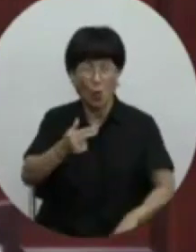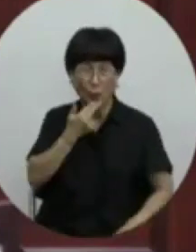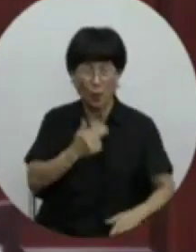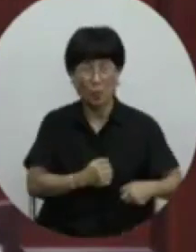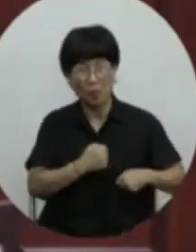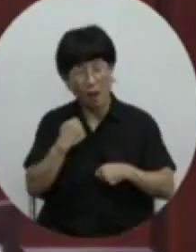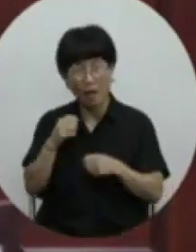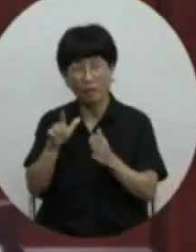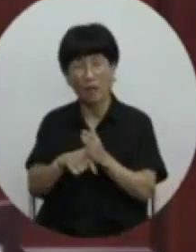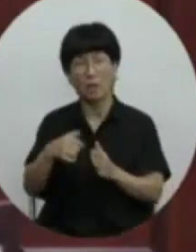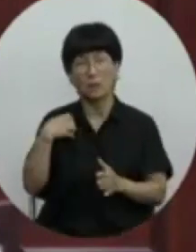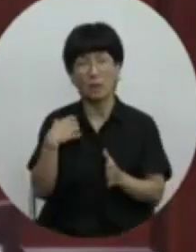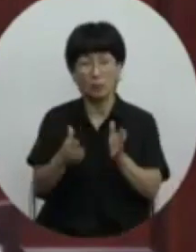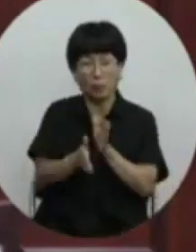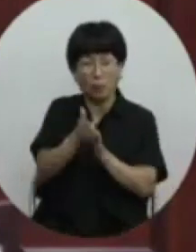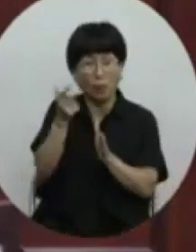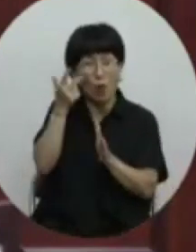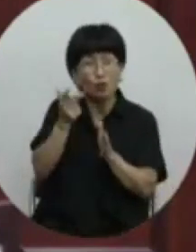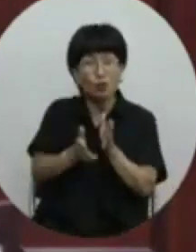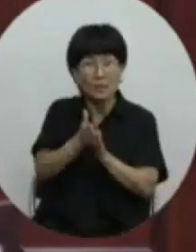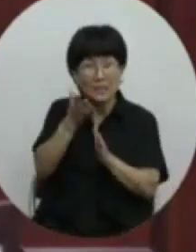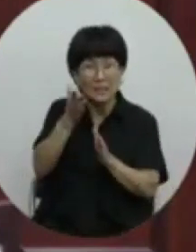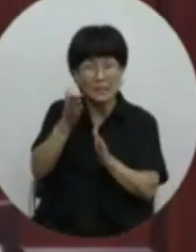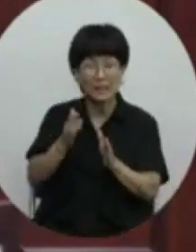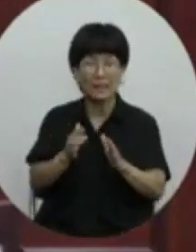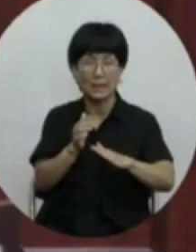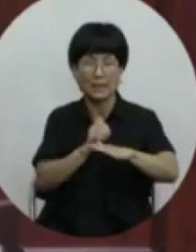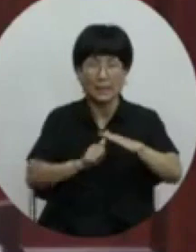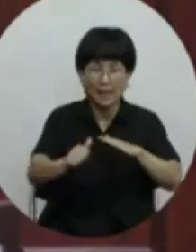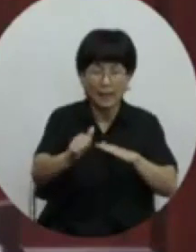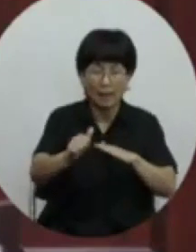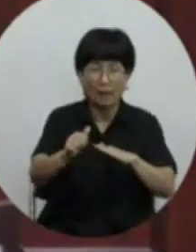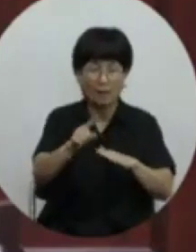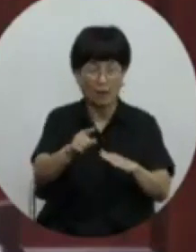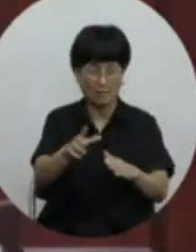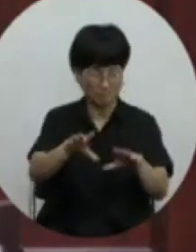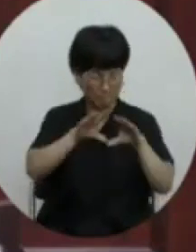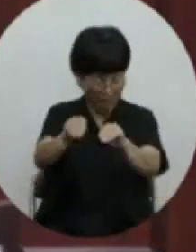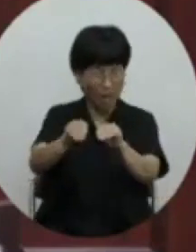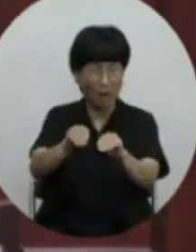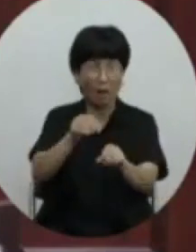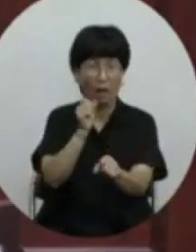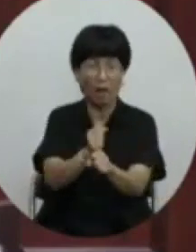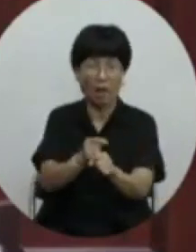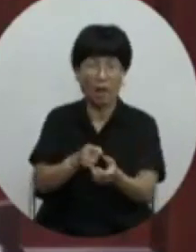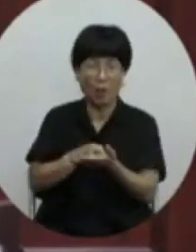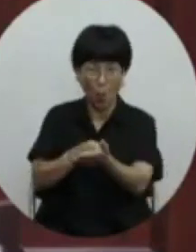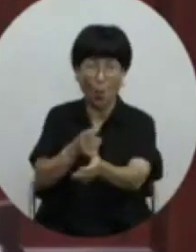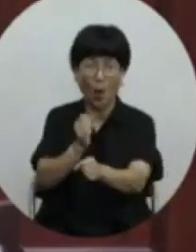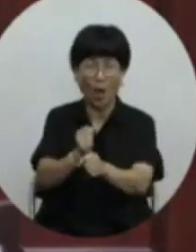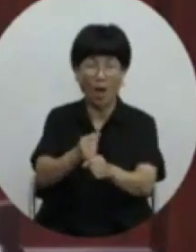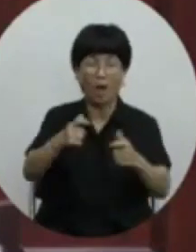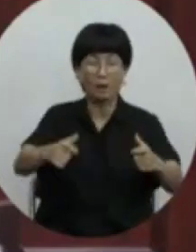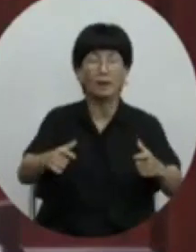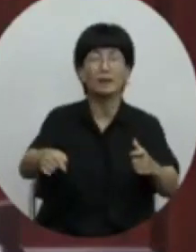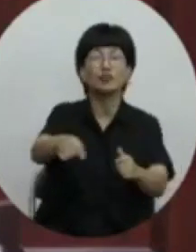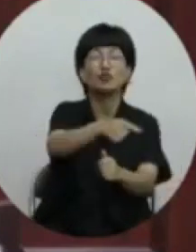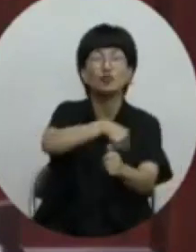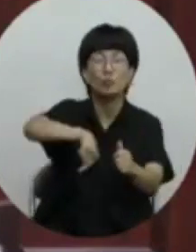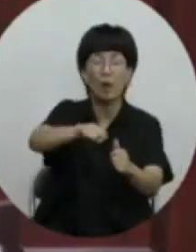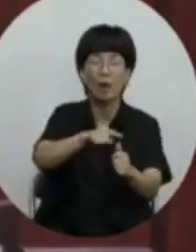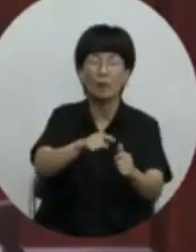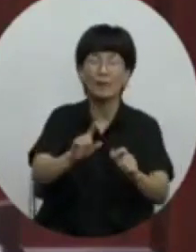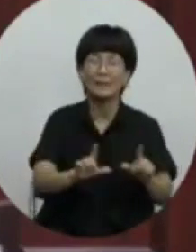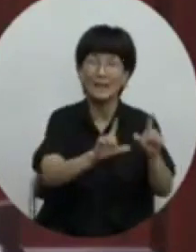기관과 여주시가 나서서 과감하게 시설의 가동 중단을 촉구하고 발전소 주변 주민들의